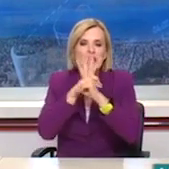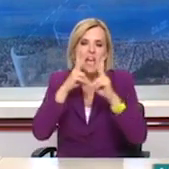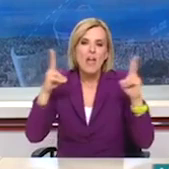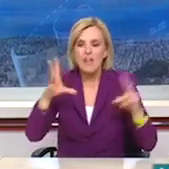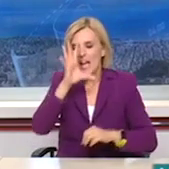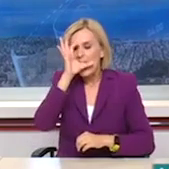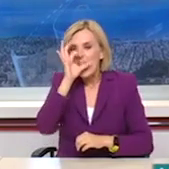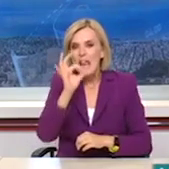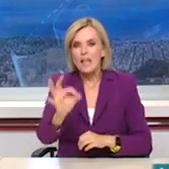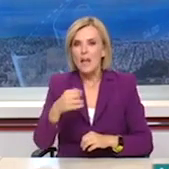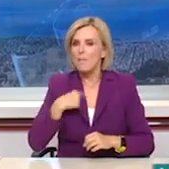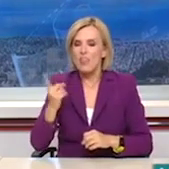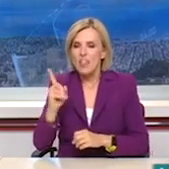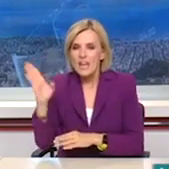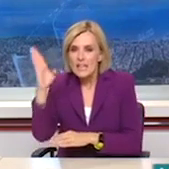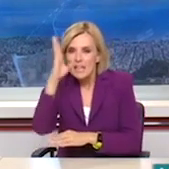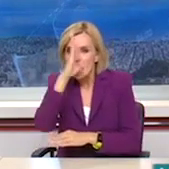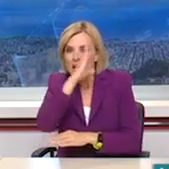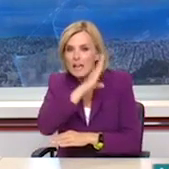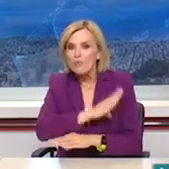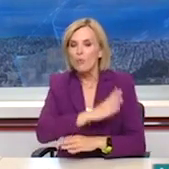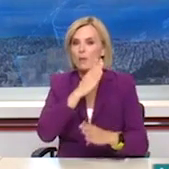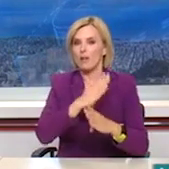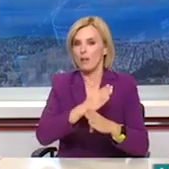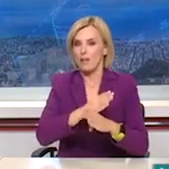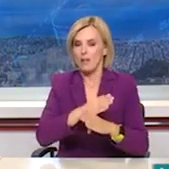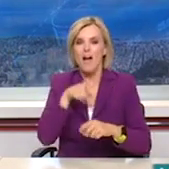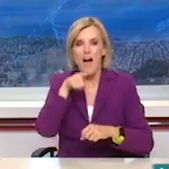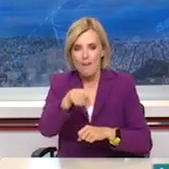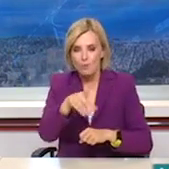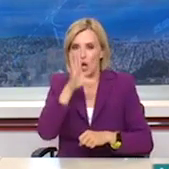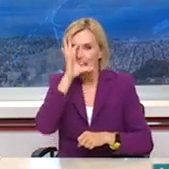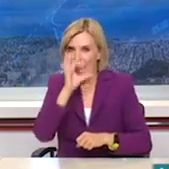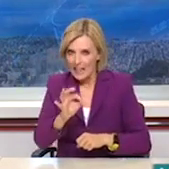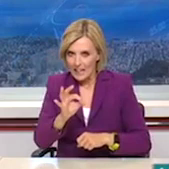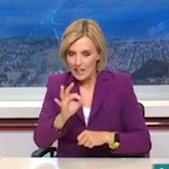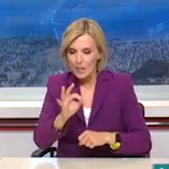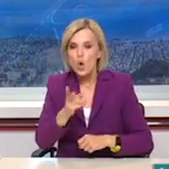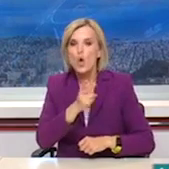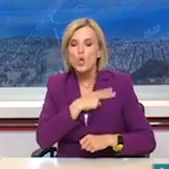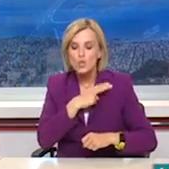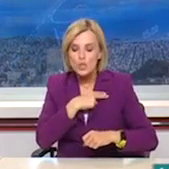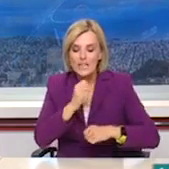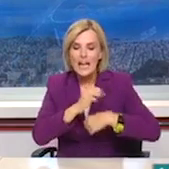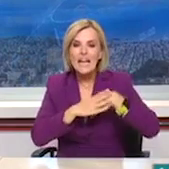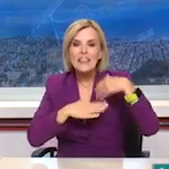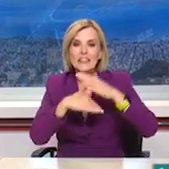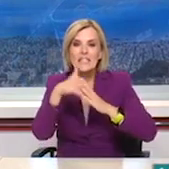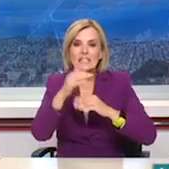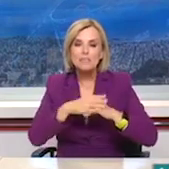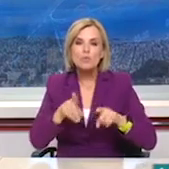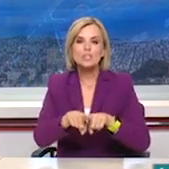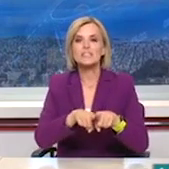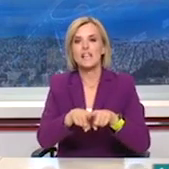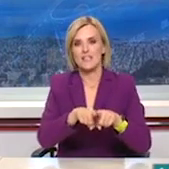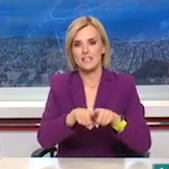πραγματικότητα. Η ειλικρίνεια θεωρούμε ότι είναι το βασικό στοιχείο για να χτιστεί μια σχέση πραγματικής, άδολης εμπιστοσύνης.